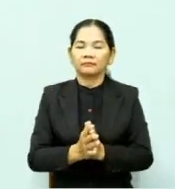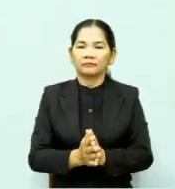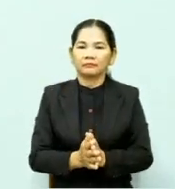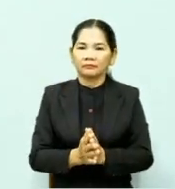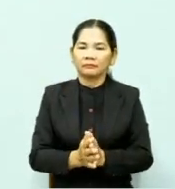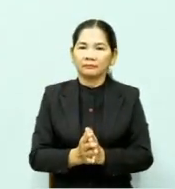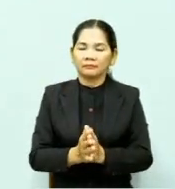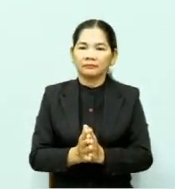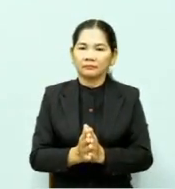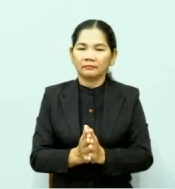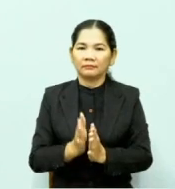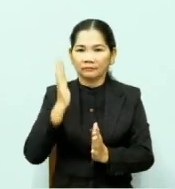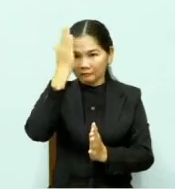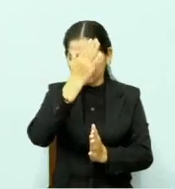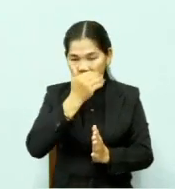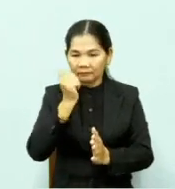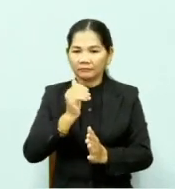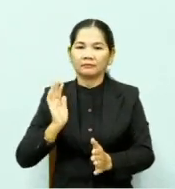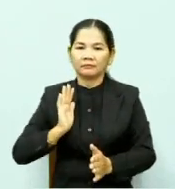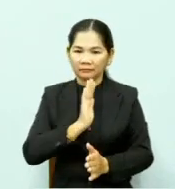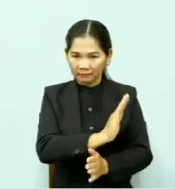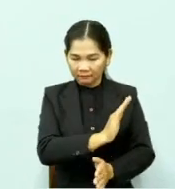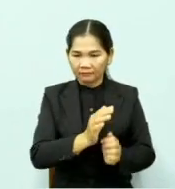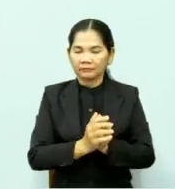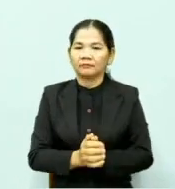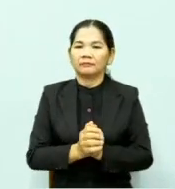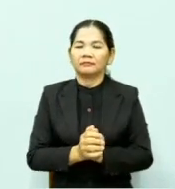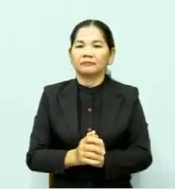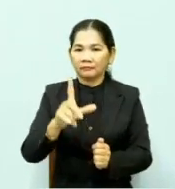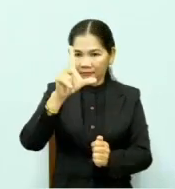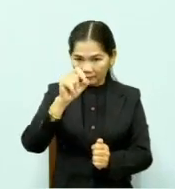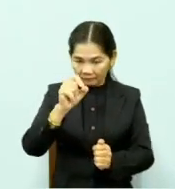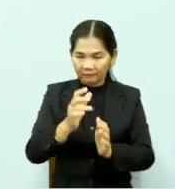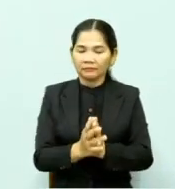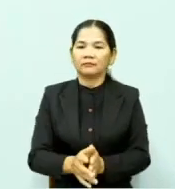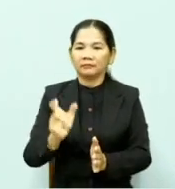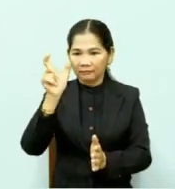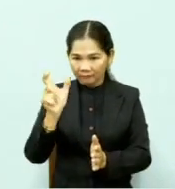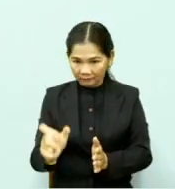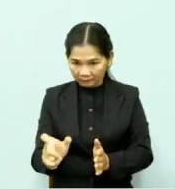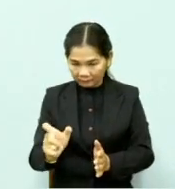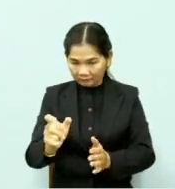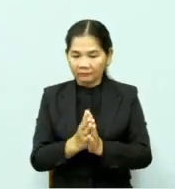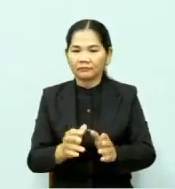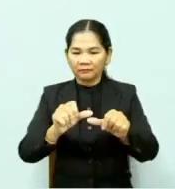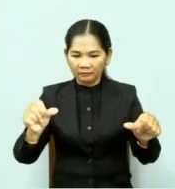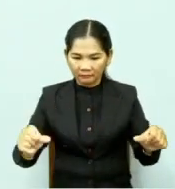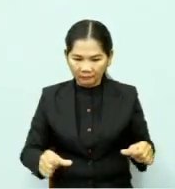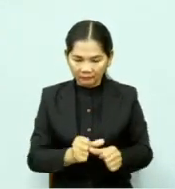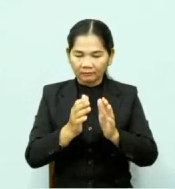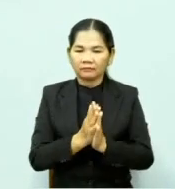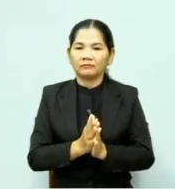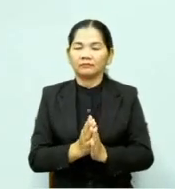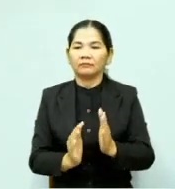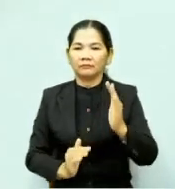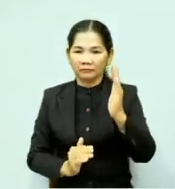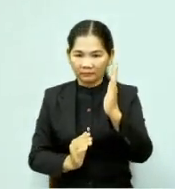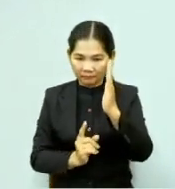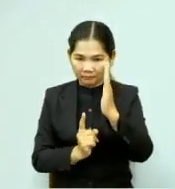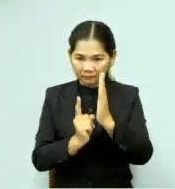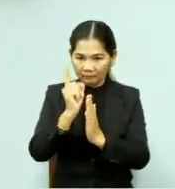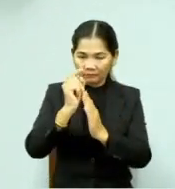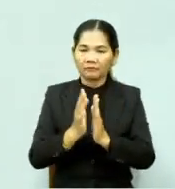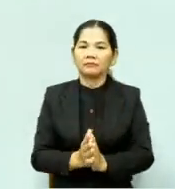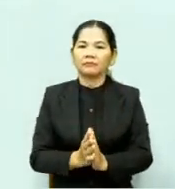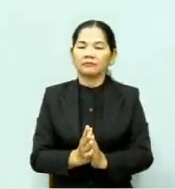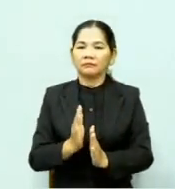sờ sầm ráp đón né đầm bắn cầm bố